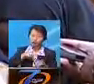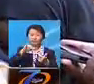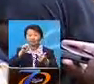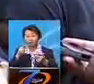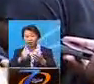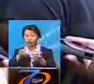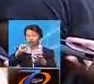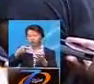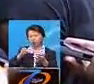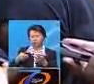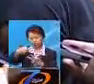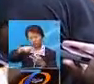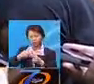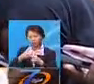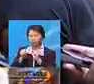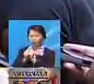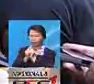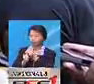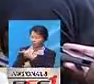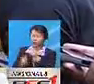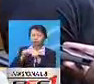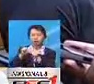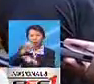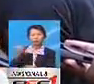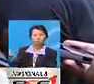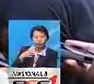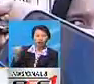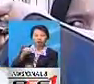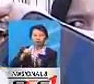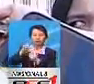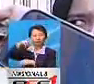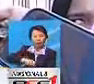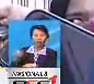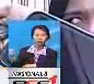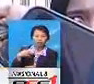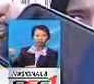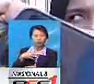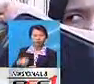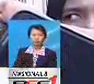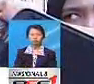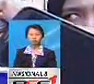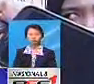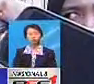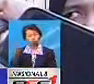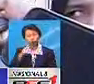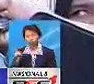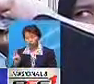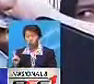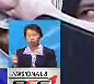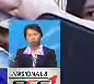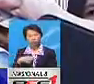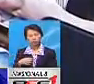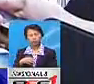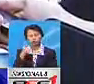Syamil. Tiga nama memang sama. Setiap hari, setiap malam. Dia pernah cakap yang dia ni nak jadi seperti